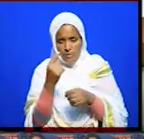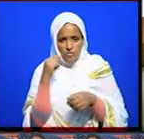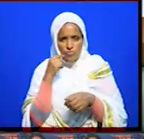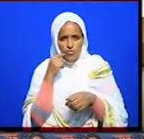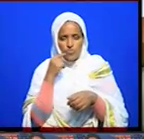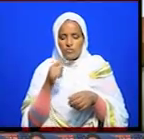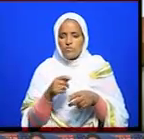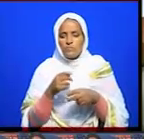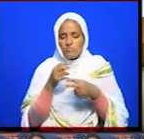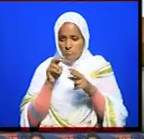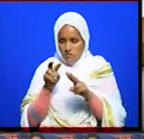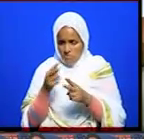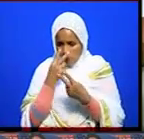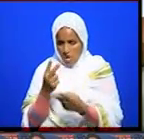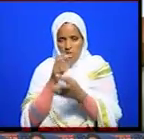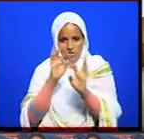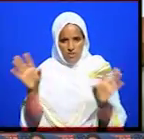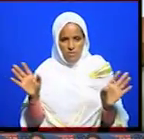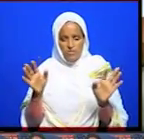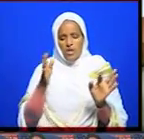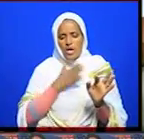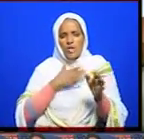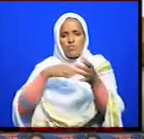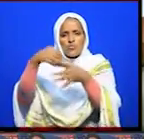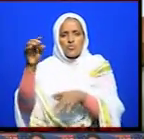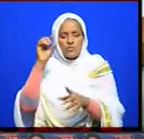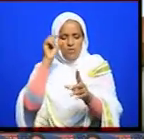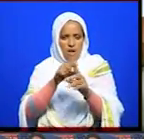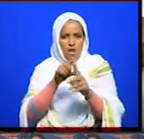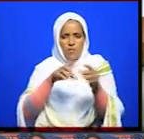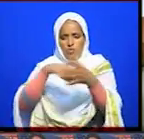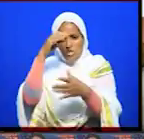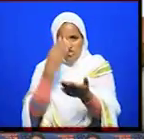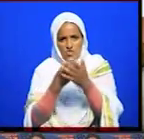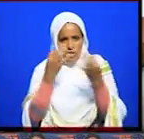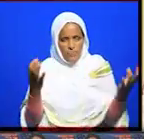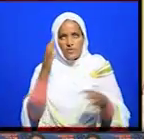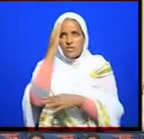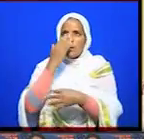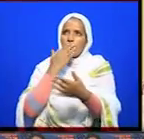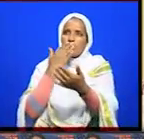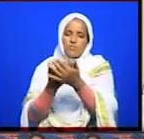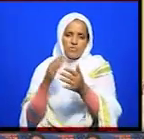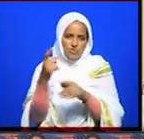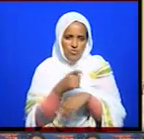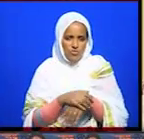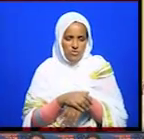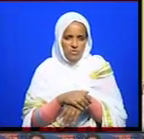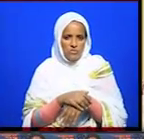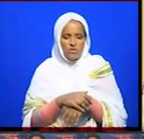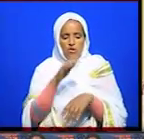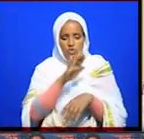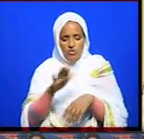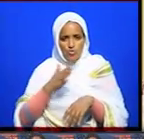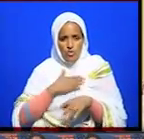አቅሜ አንድም ቀና ብሎም የሚያየኝ የለም። ተኔም ውጪ ቃል የሚወጣ ልጅ የለኝም።